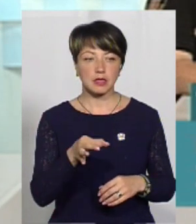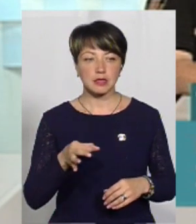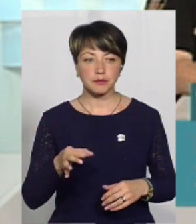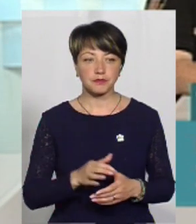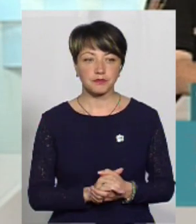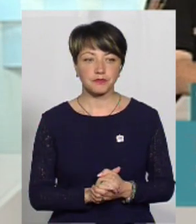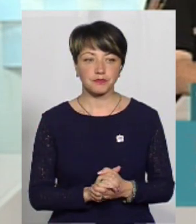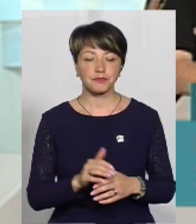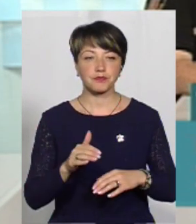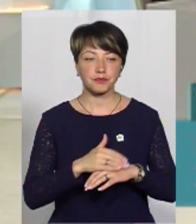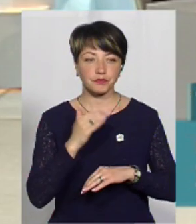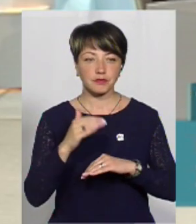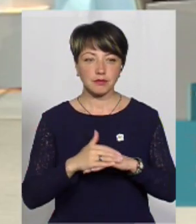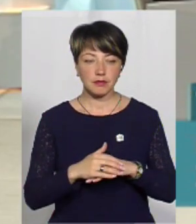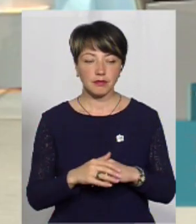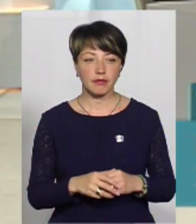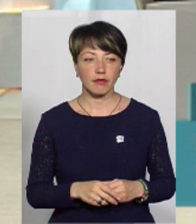області. Доброго. Вітаю вас, панове.